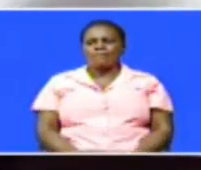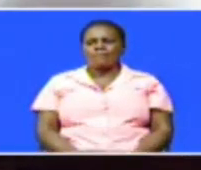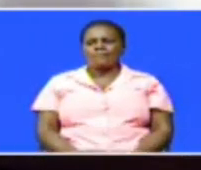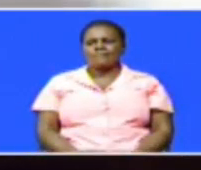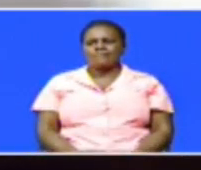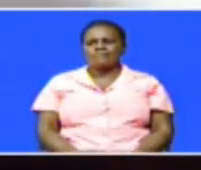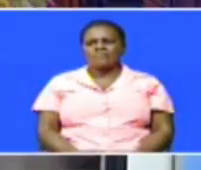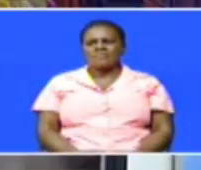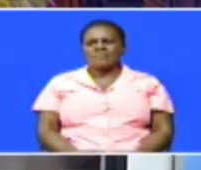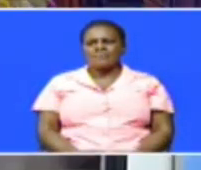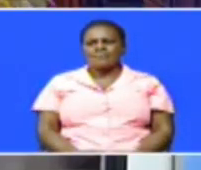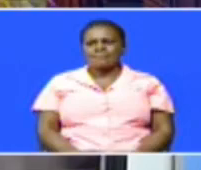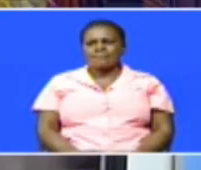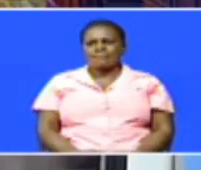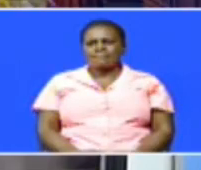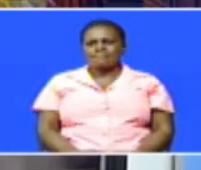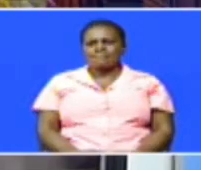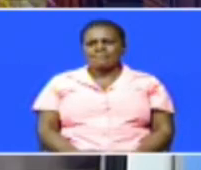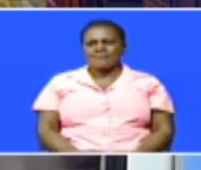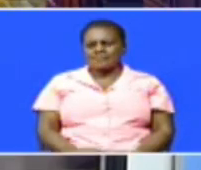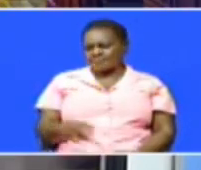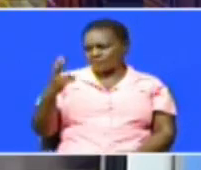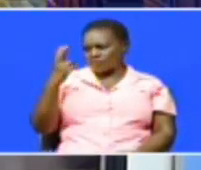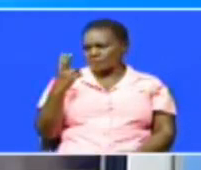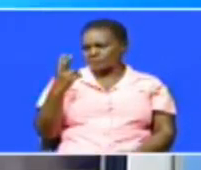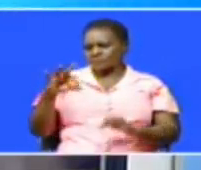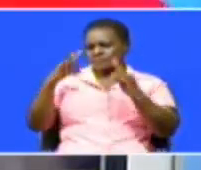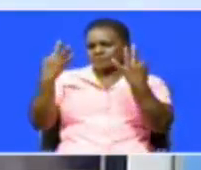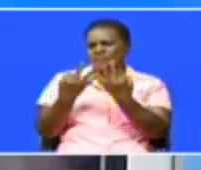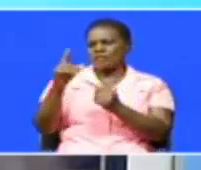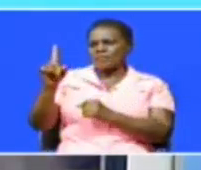Na mtazamaji, familia moja mtaani Kibra